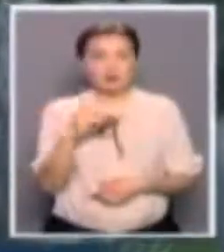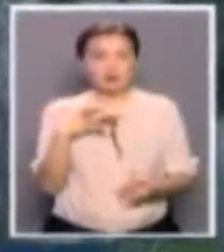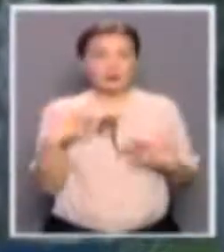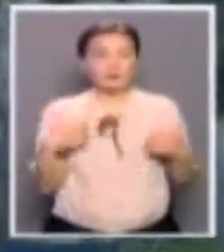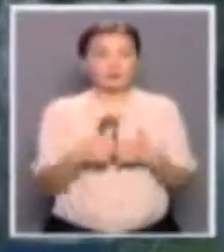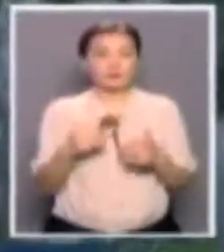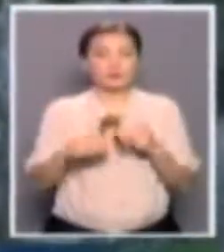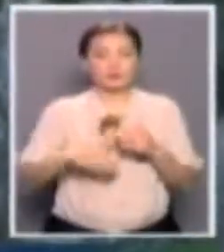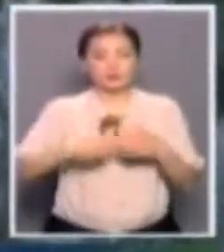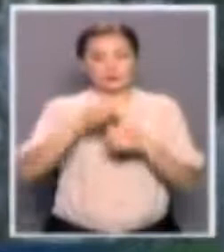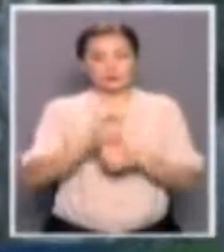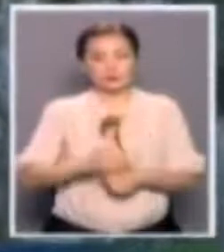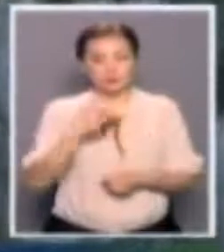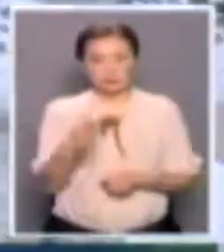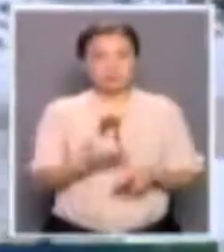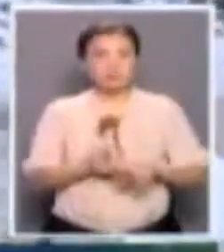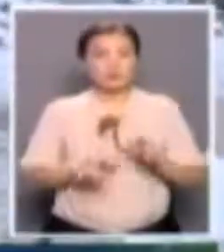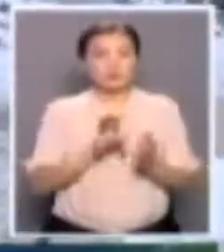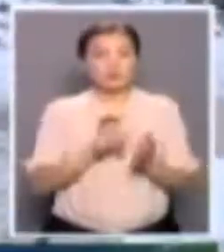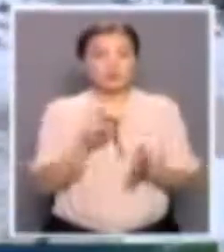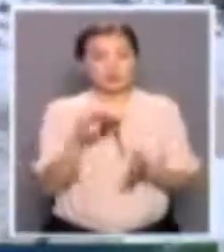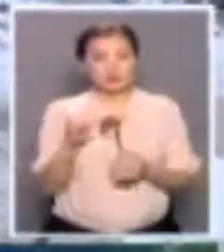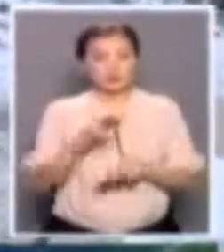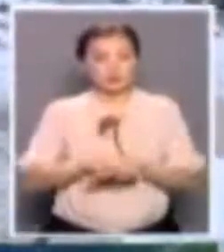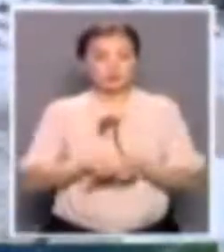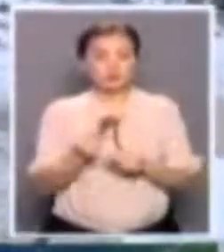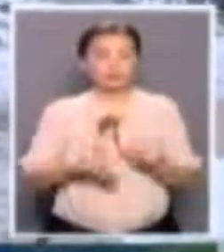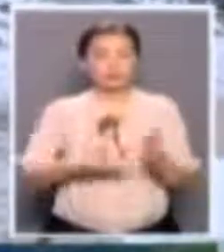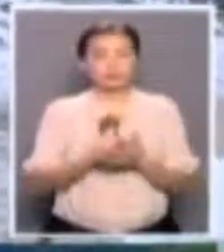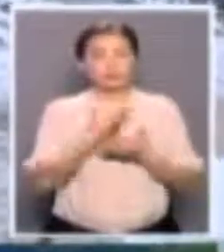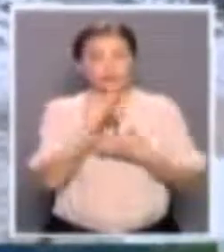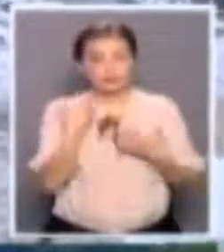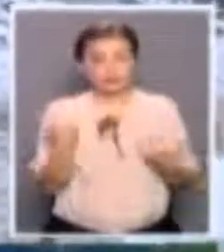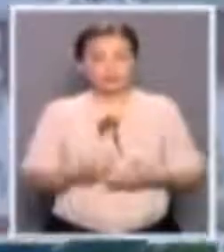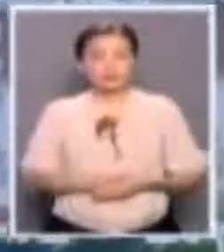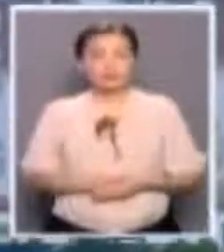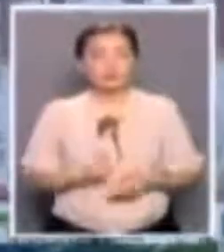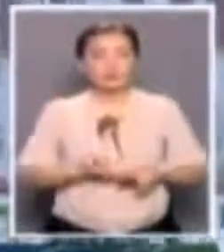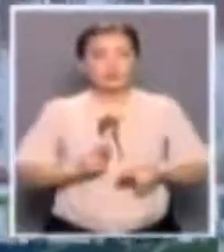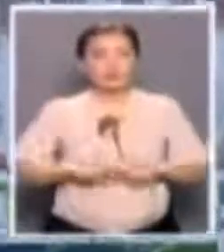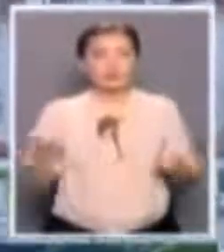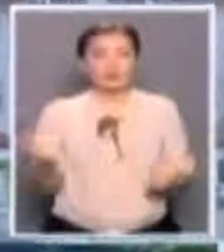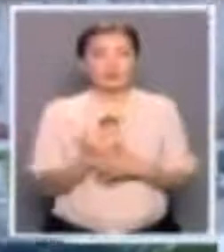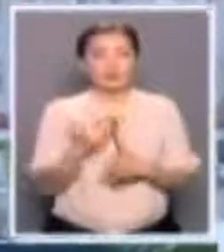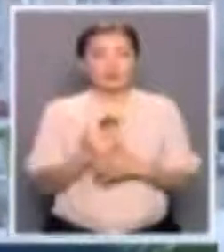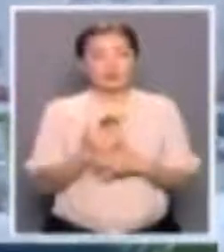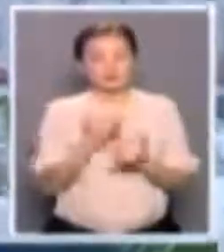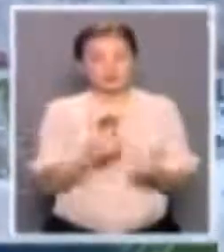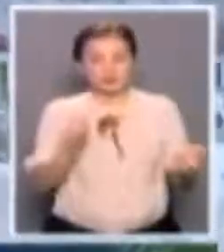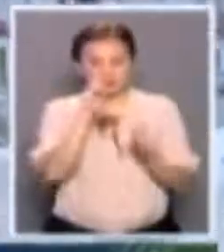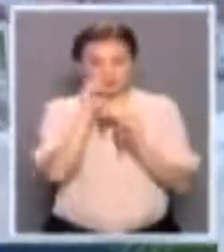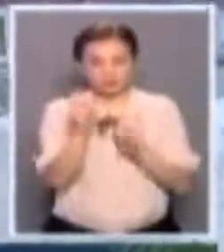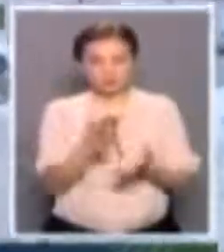алдындағы алаңға тамыр жаймақ. Бұған қала әкімшілігі бюджетінен ешқандай қаражат бөлінбеген. Бұл демеушілердің шаһарға жасаған